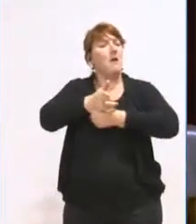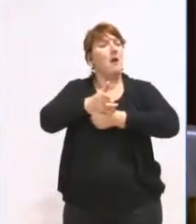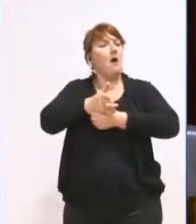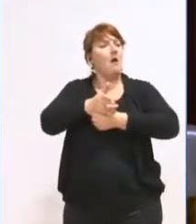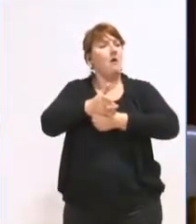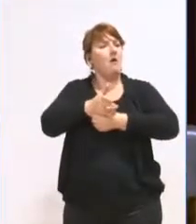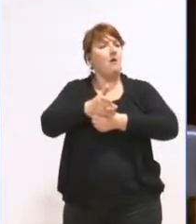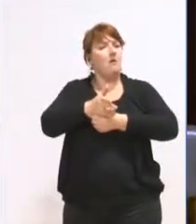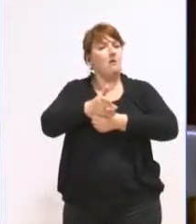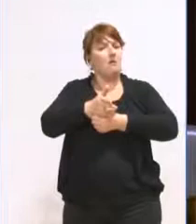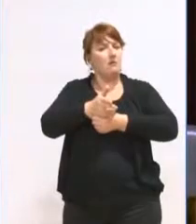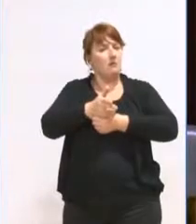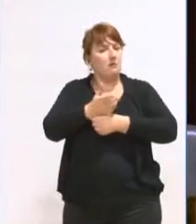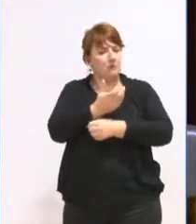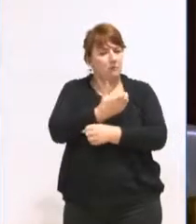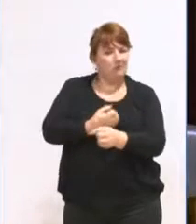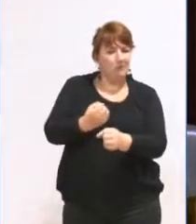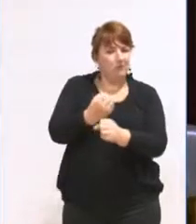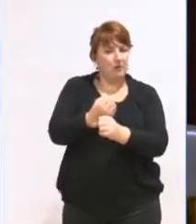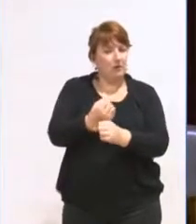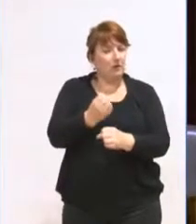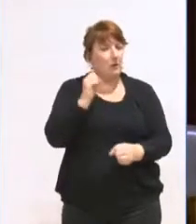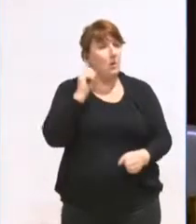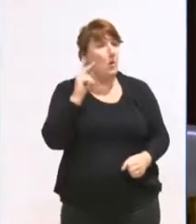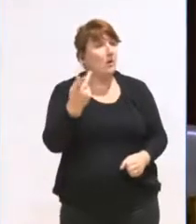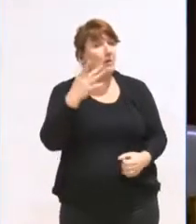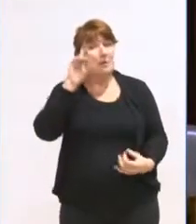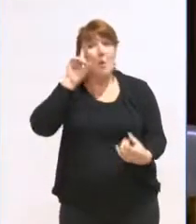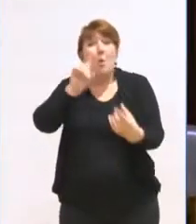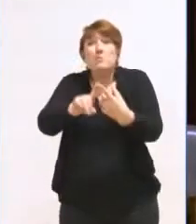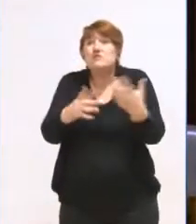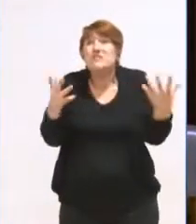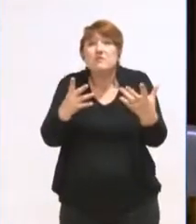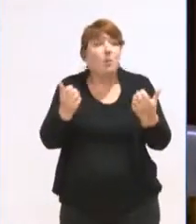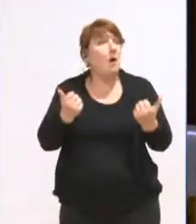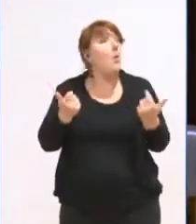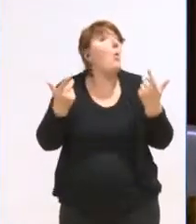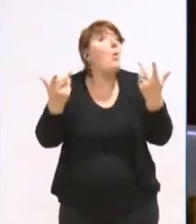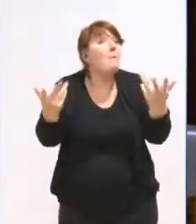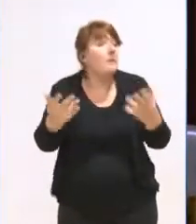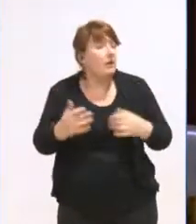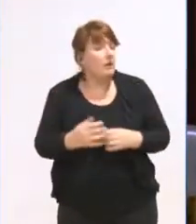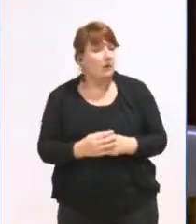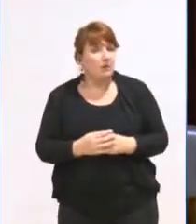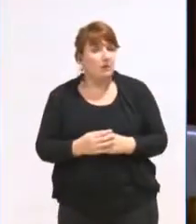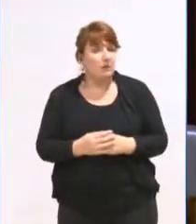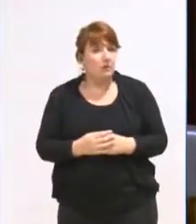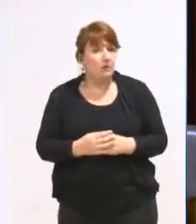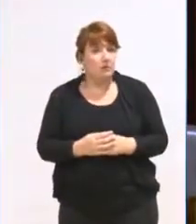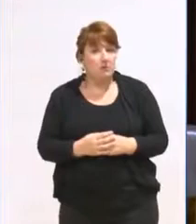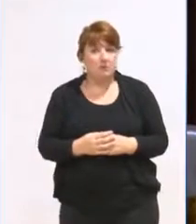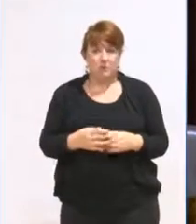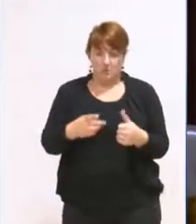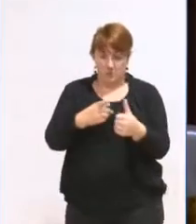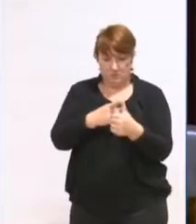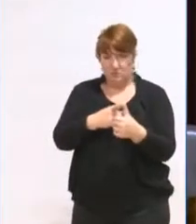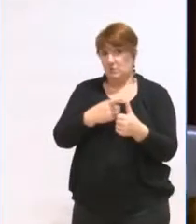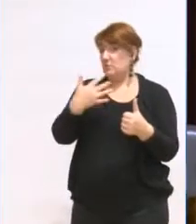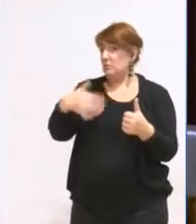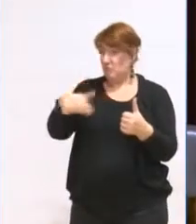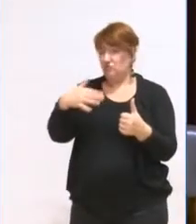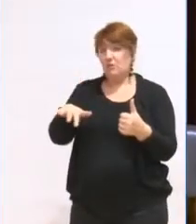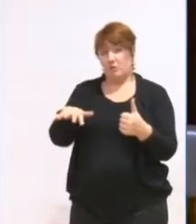Avec quels objectifs? Quel nombre? Est-ce qu'il s'agira simplement, ce qui est déjà beaucoup,